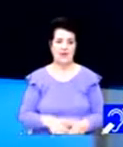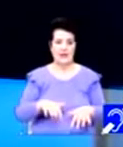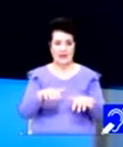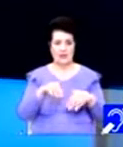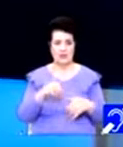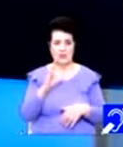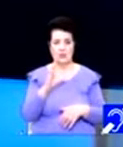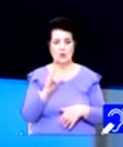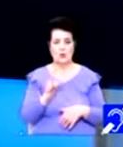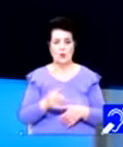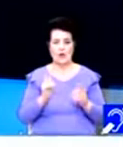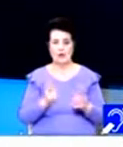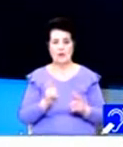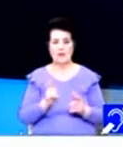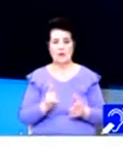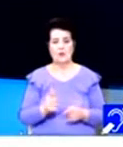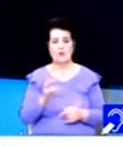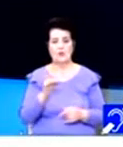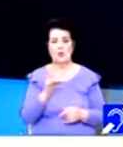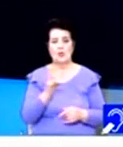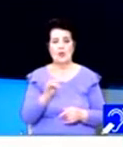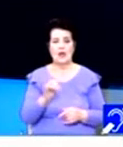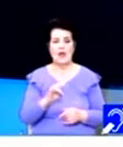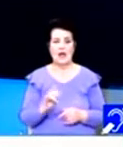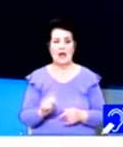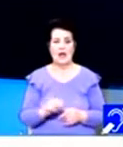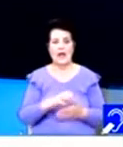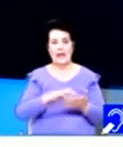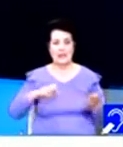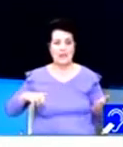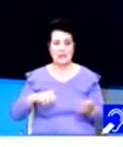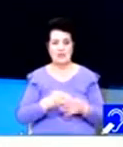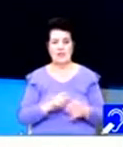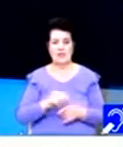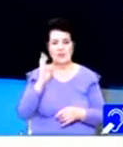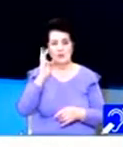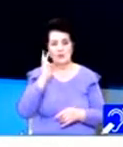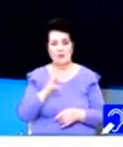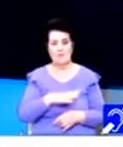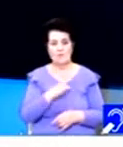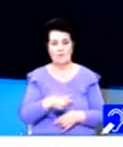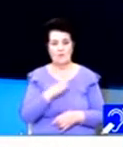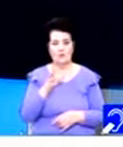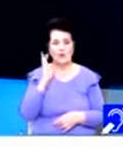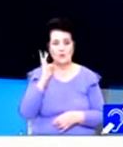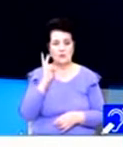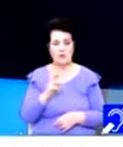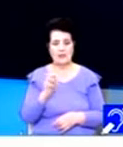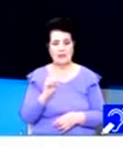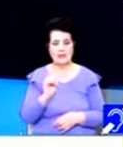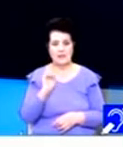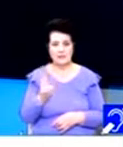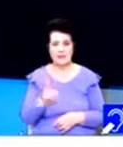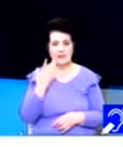Retragerea SUA din acordul nuclear cu Iranul a fost un act de vandalism diplomatic, este opinia fostului ambasador britanic de